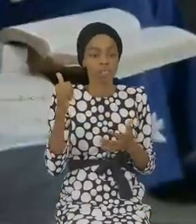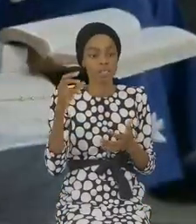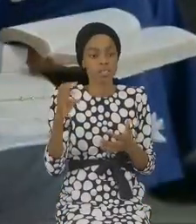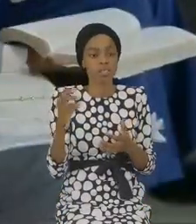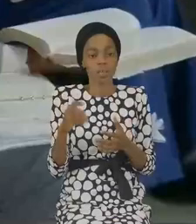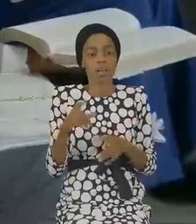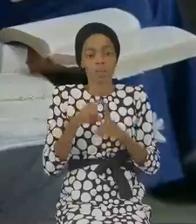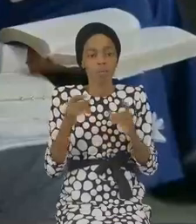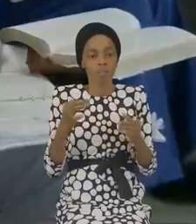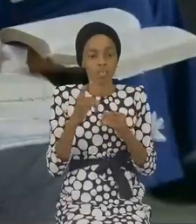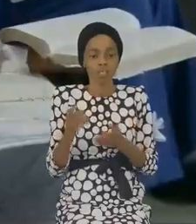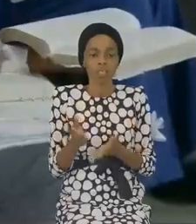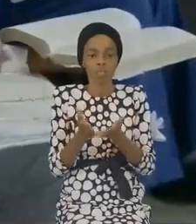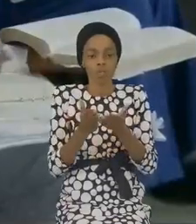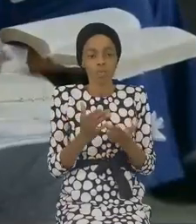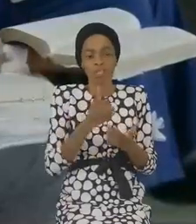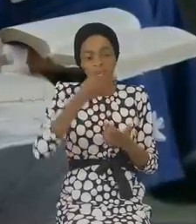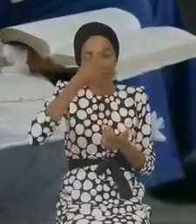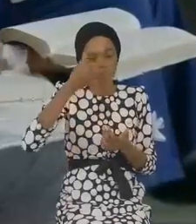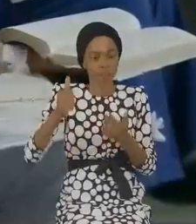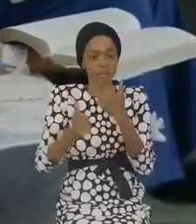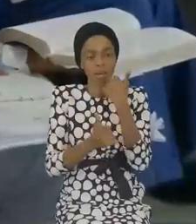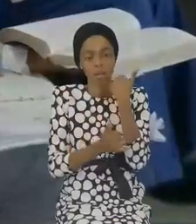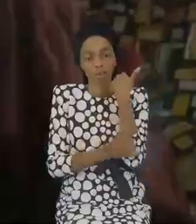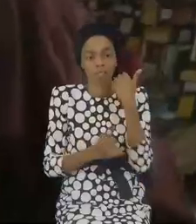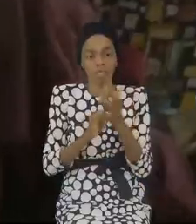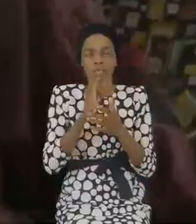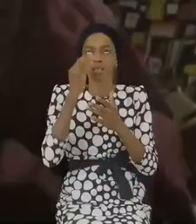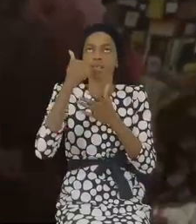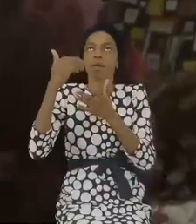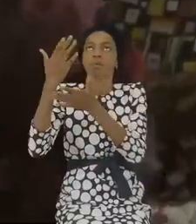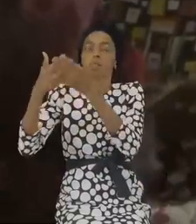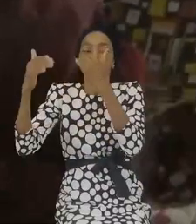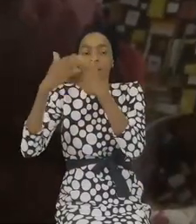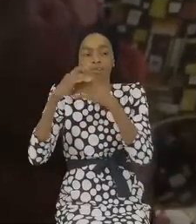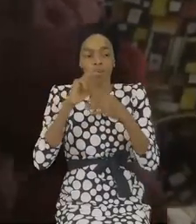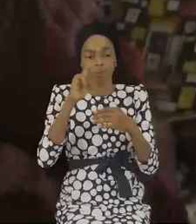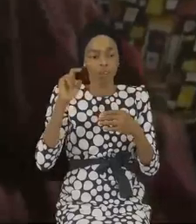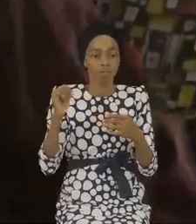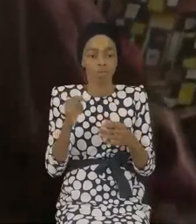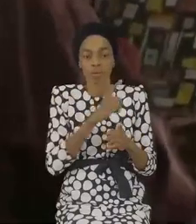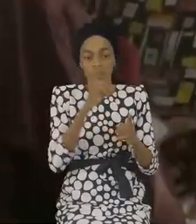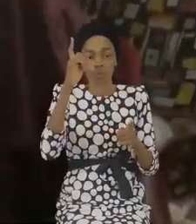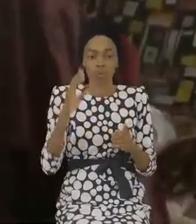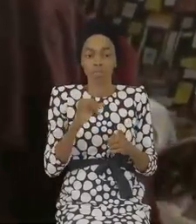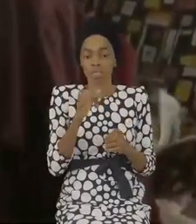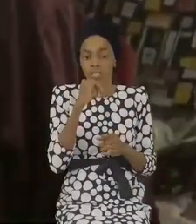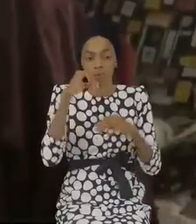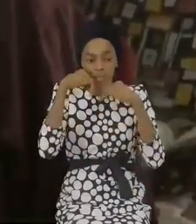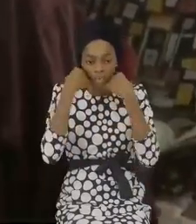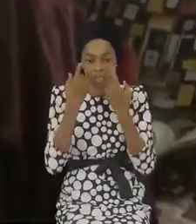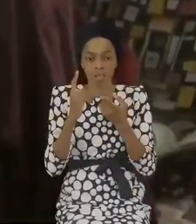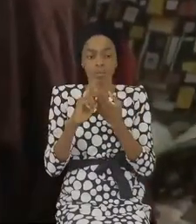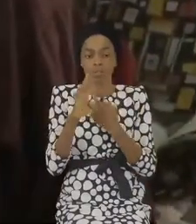meilleure, c'est-à-dire une céleste. C'est pourquoi Dieu n'a pas honte d'être appelé leur Dieu, car il leur